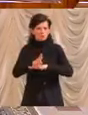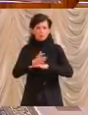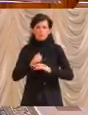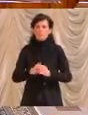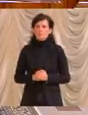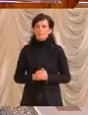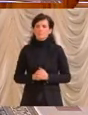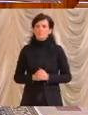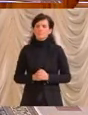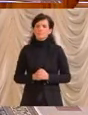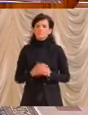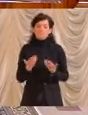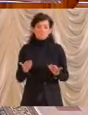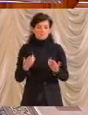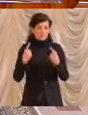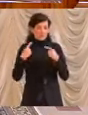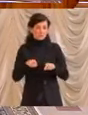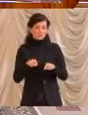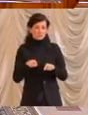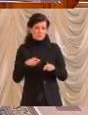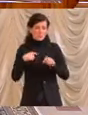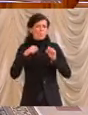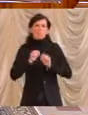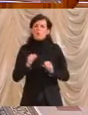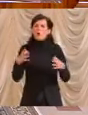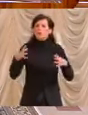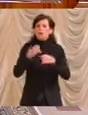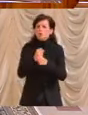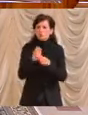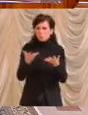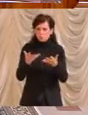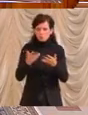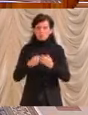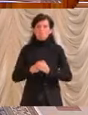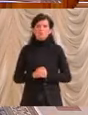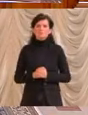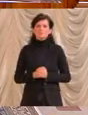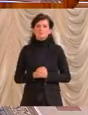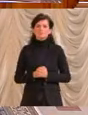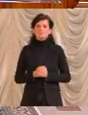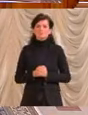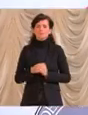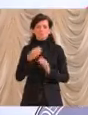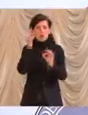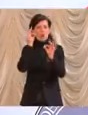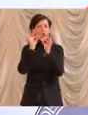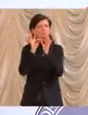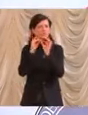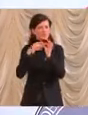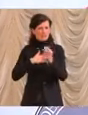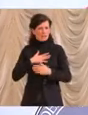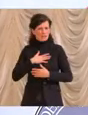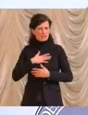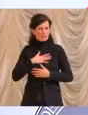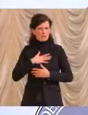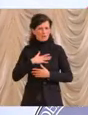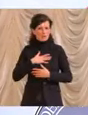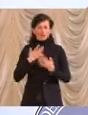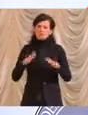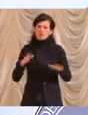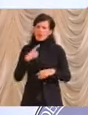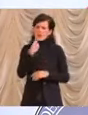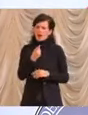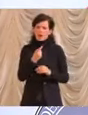Ma diciamo che su questo possiamo riassumere. Il nostro obiettivo, e l'abbiamo detto più volte, è